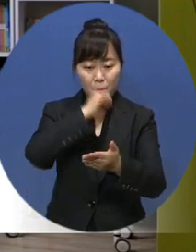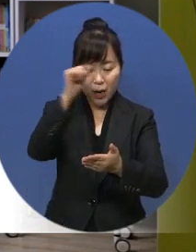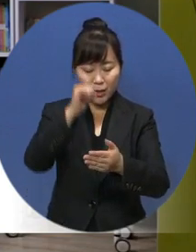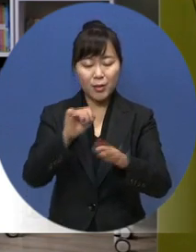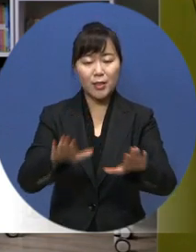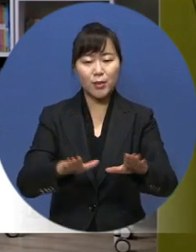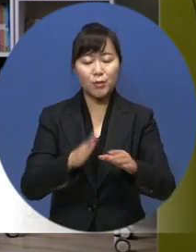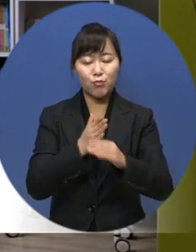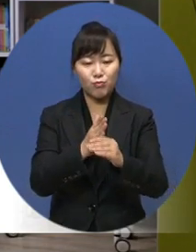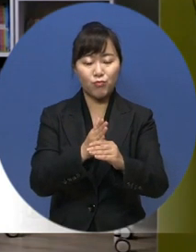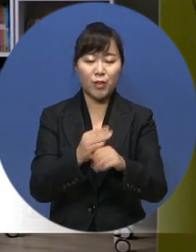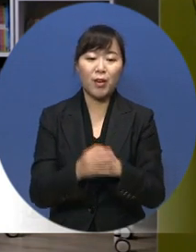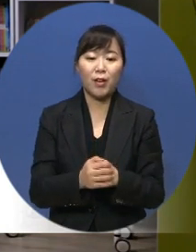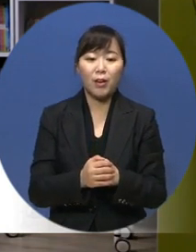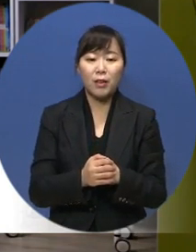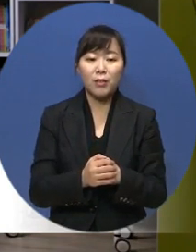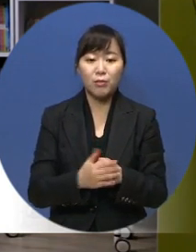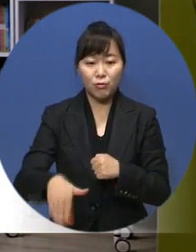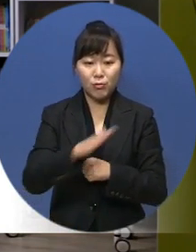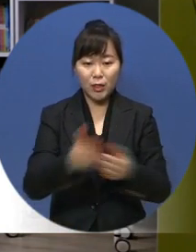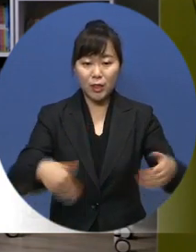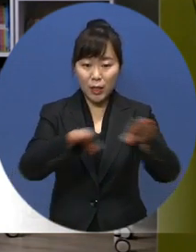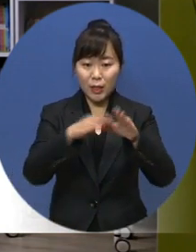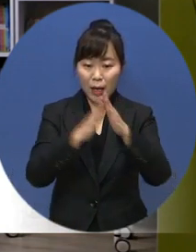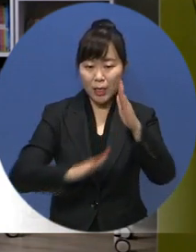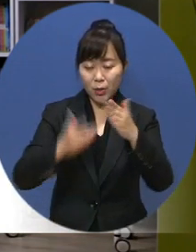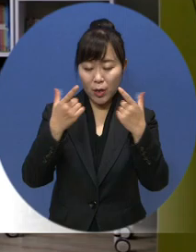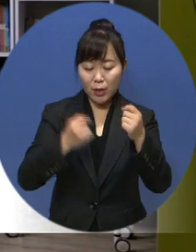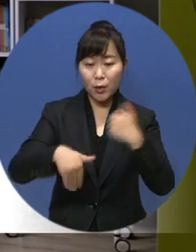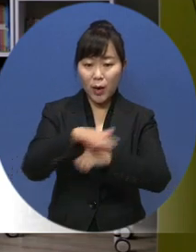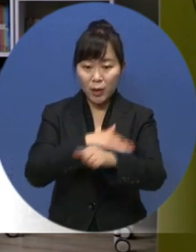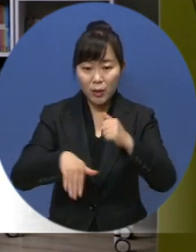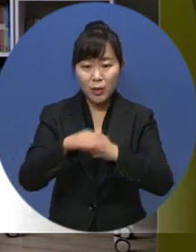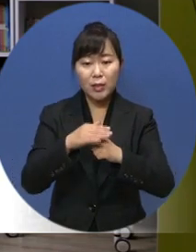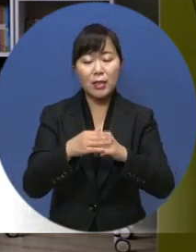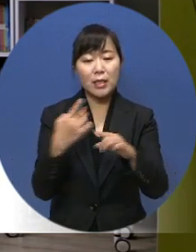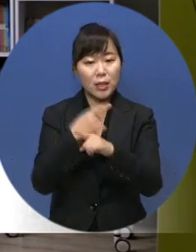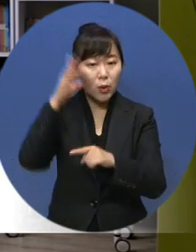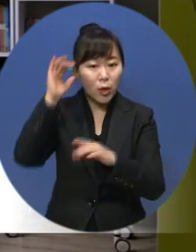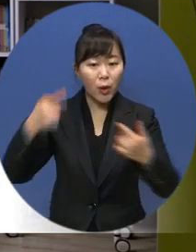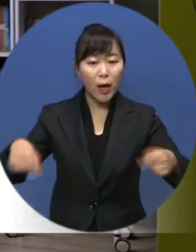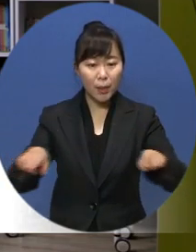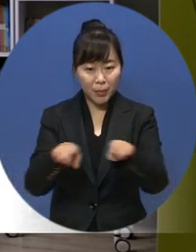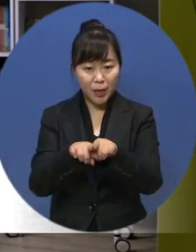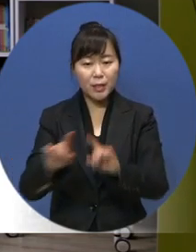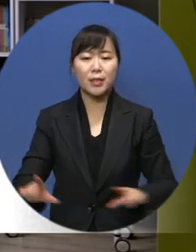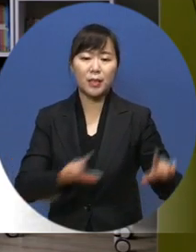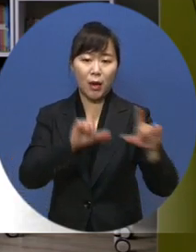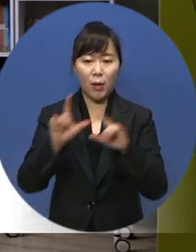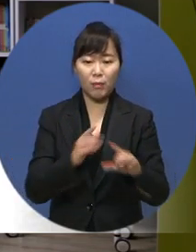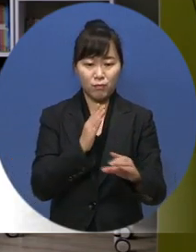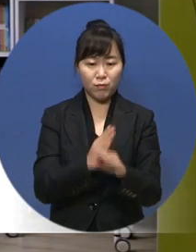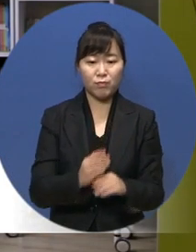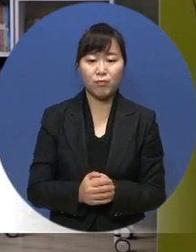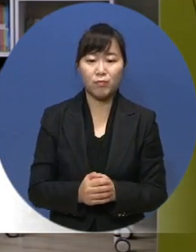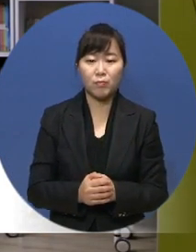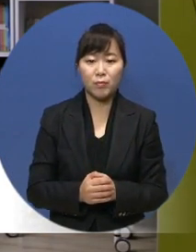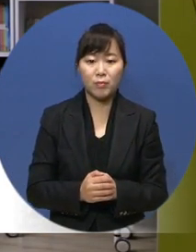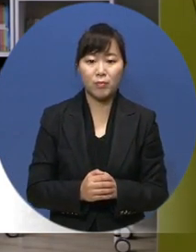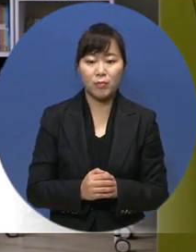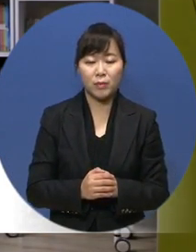진행하고 있습니다 저희 시설은 가정과 같은 환경에서 7일 권과 함께 생활하고 있습니다 음